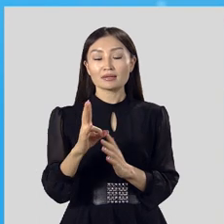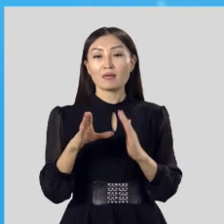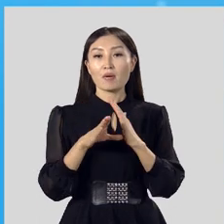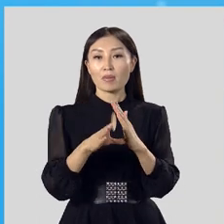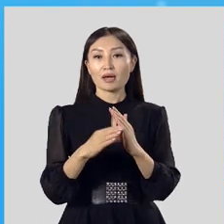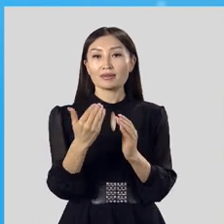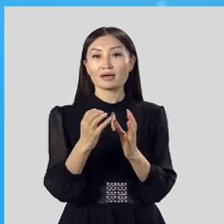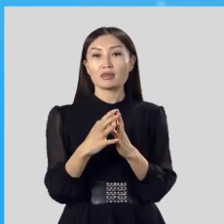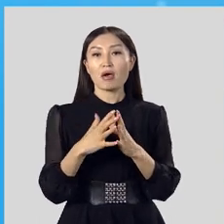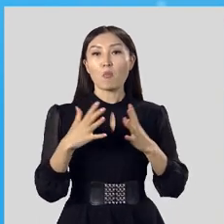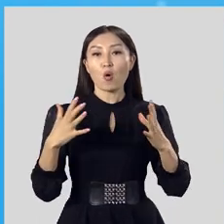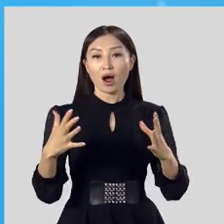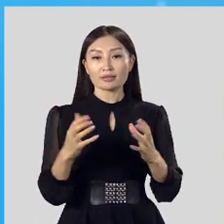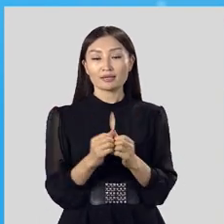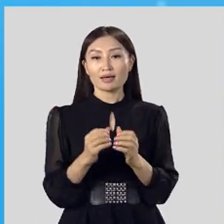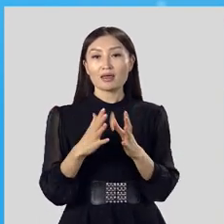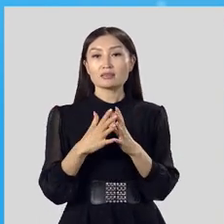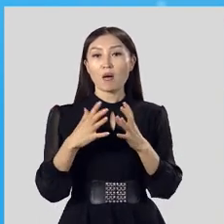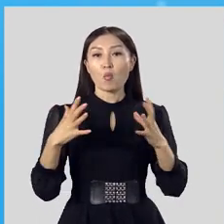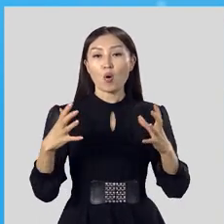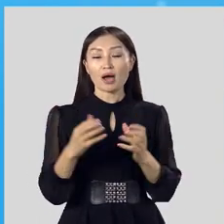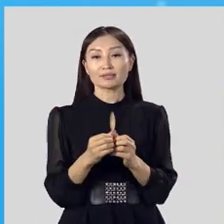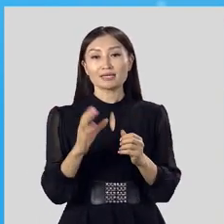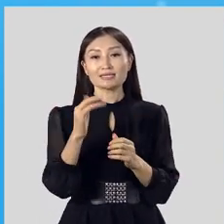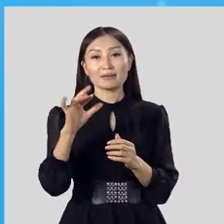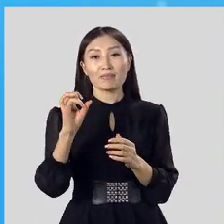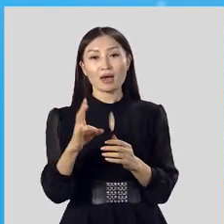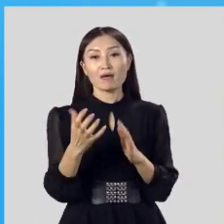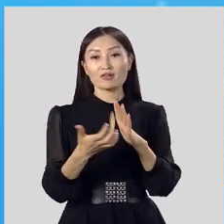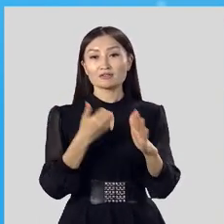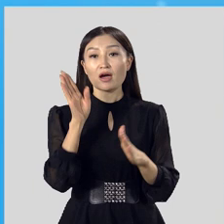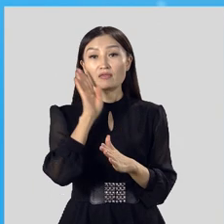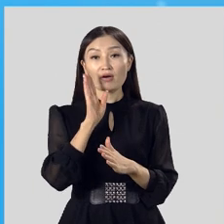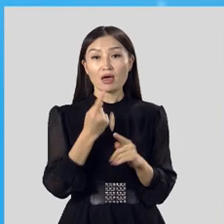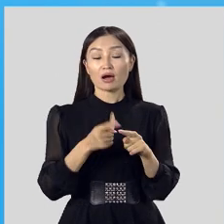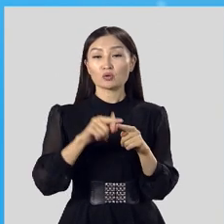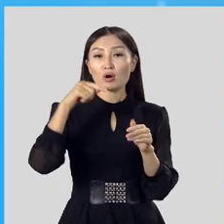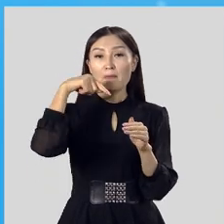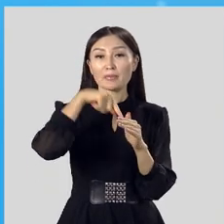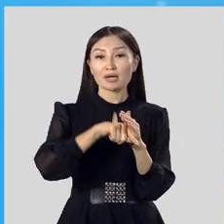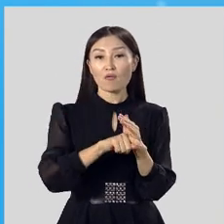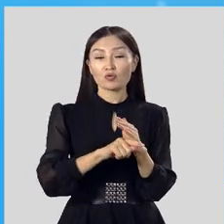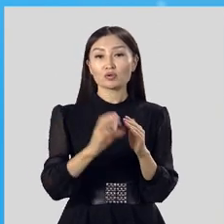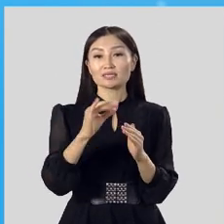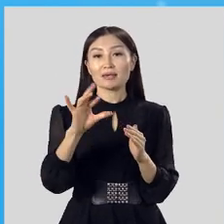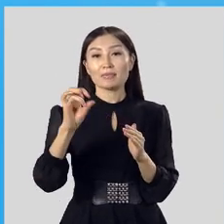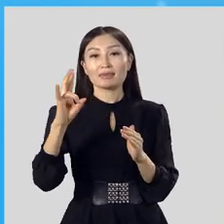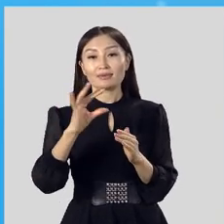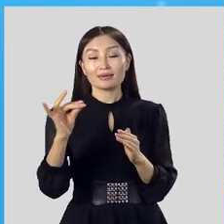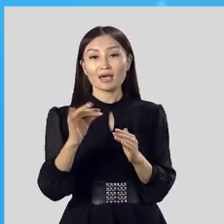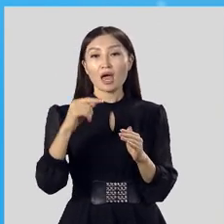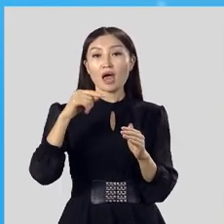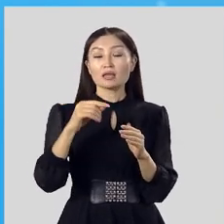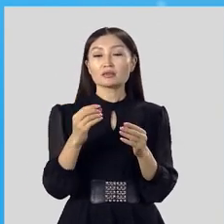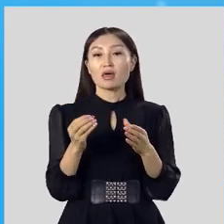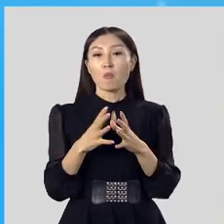их набухание. Набухание семян вызывает вода, которая проникает внутрь семени.